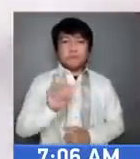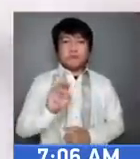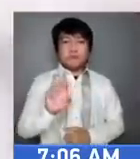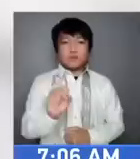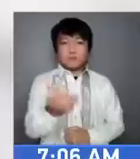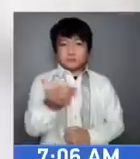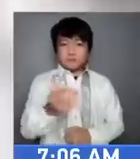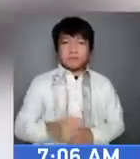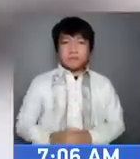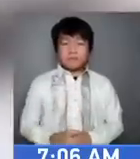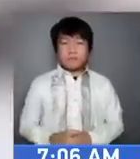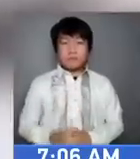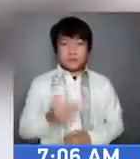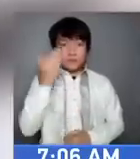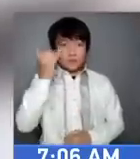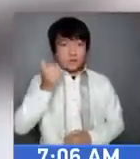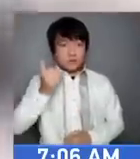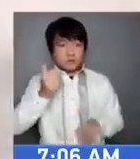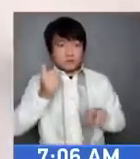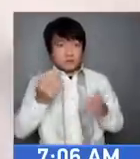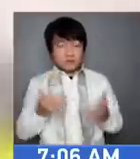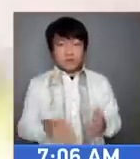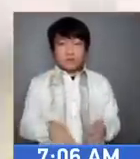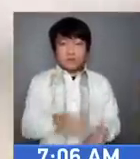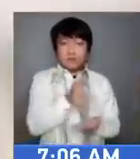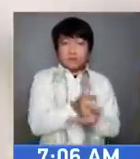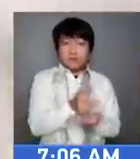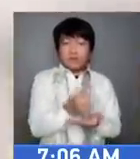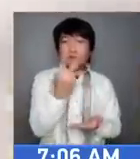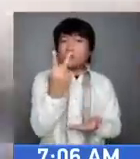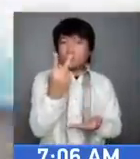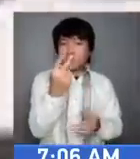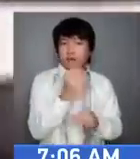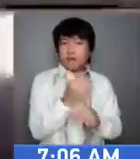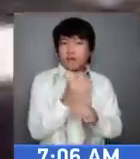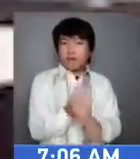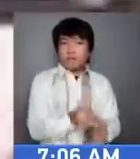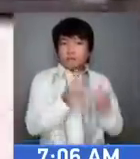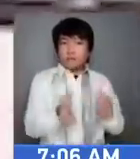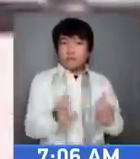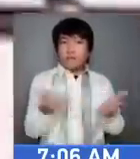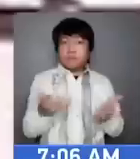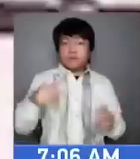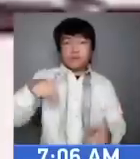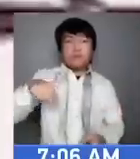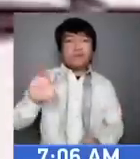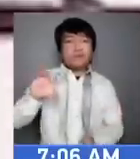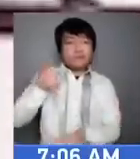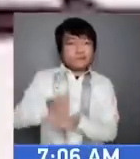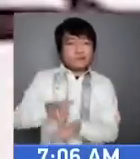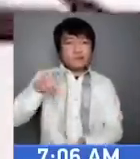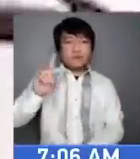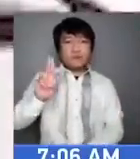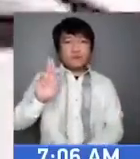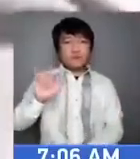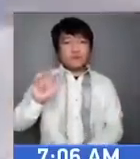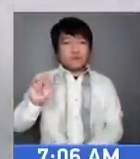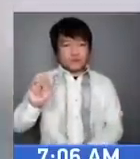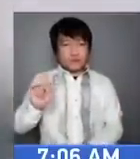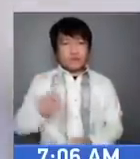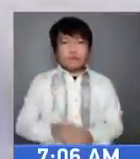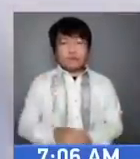Nakaparada sa tapat ng isang kainan ng dalawang sasakyan sa Barangay Duyan-Duyan, Quezon City. Mazda na nakahinto motorsiklo na tila may